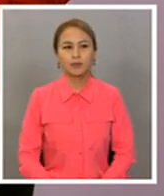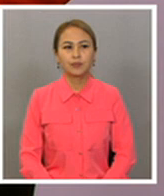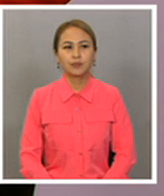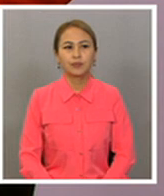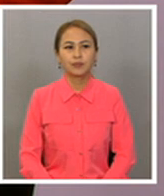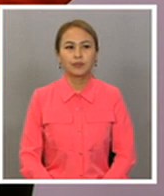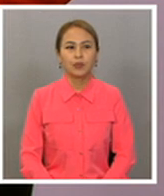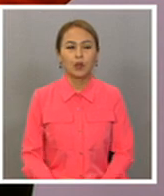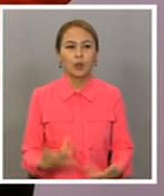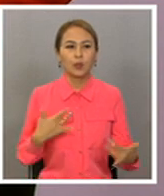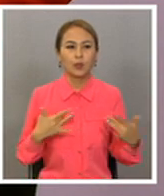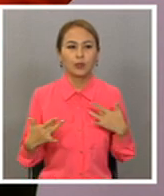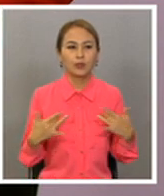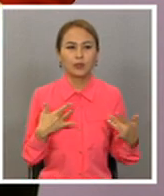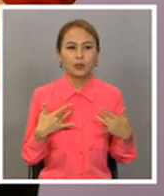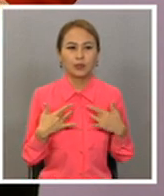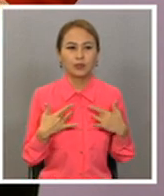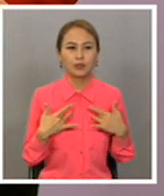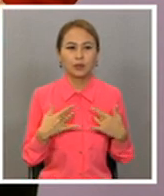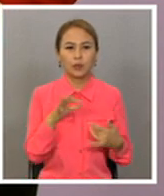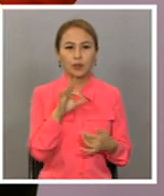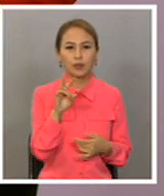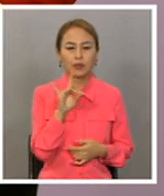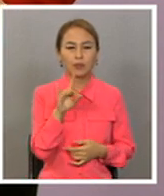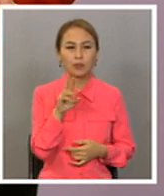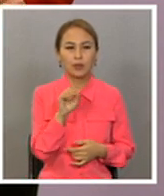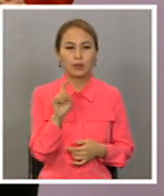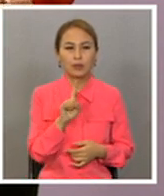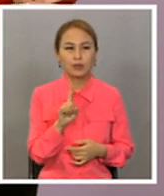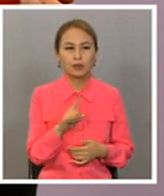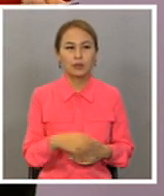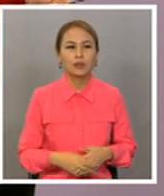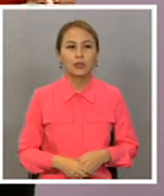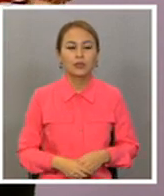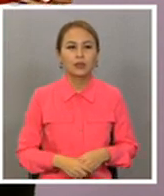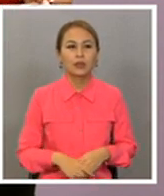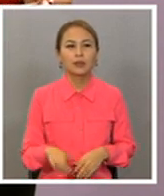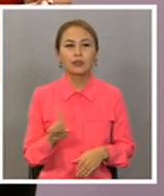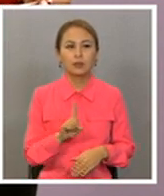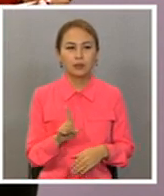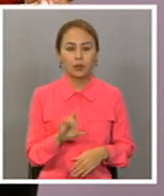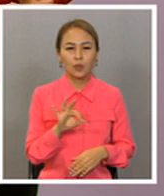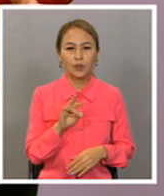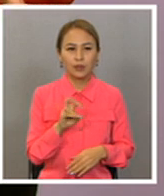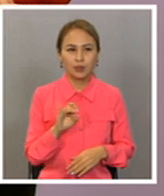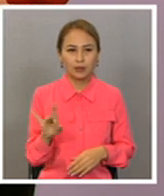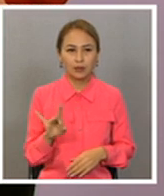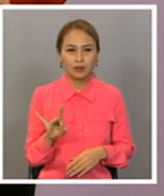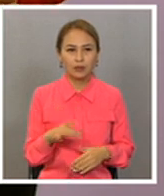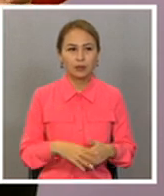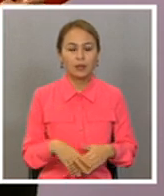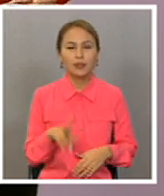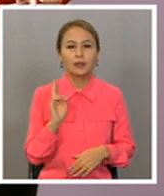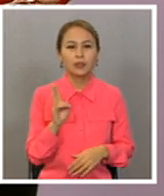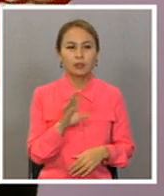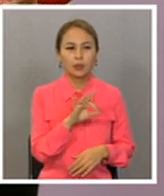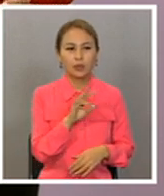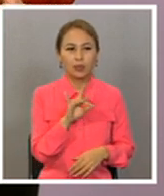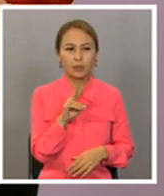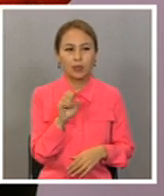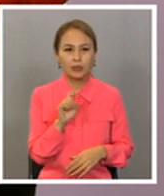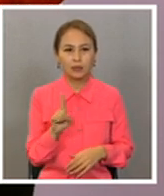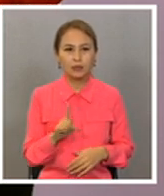салыстырайық. Өнер, өнерпаз. Не өнер? Кім